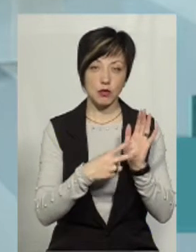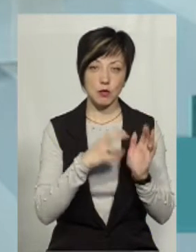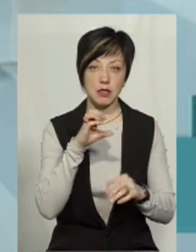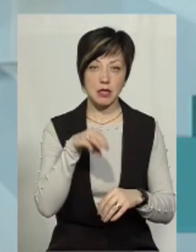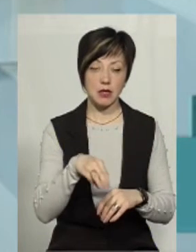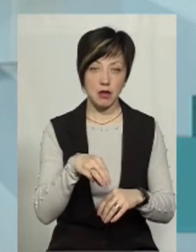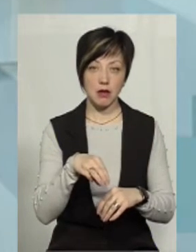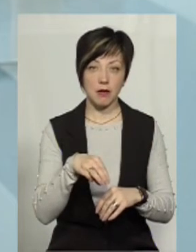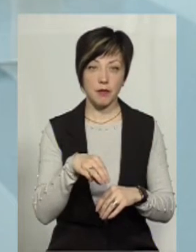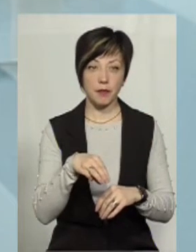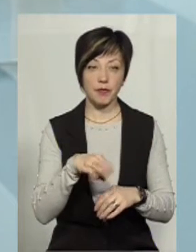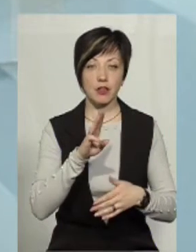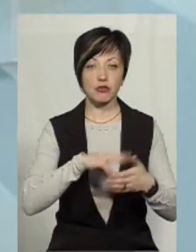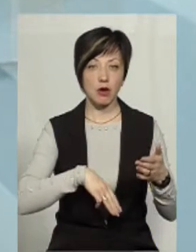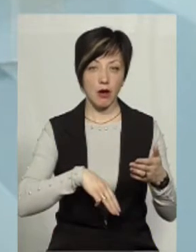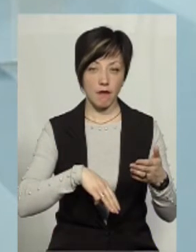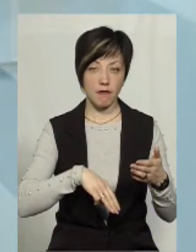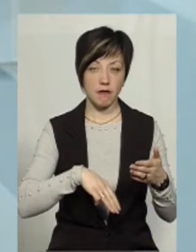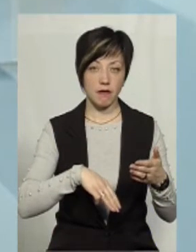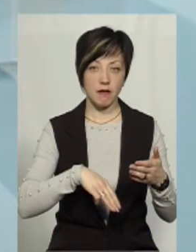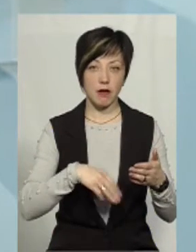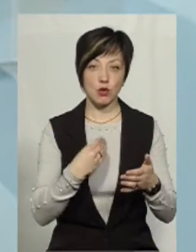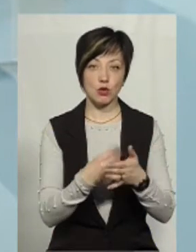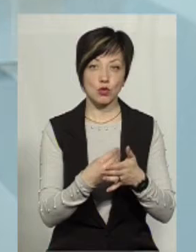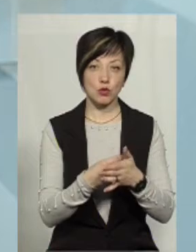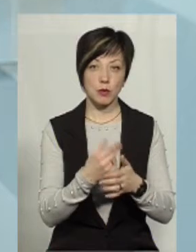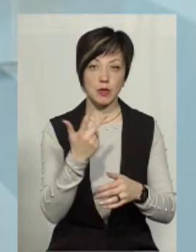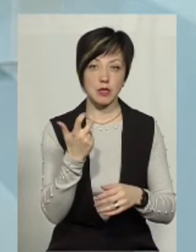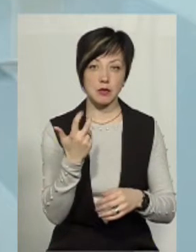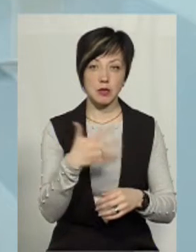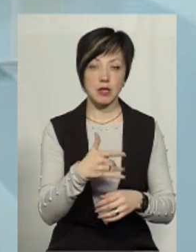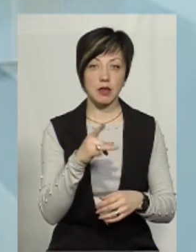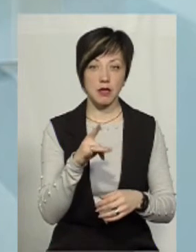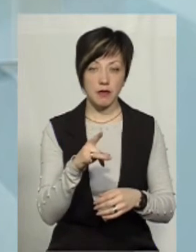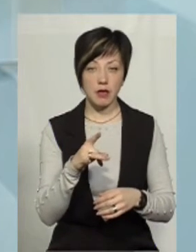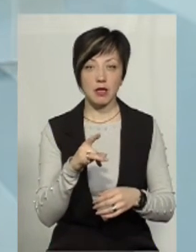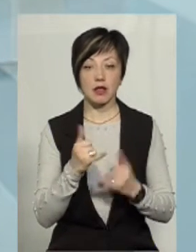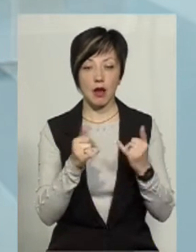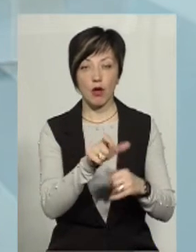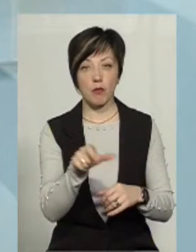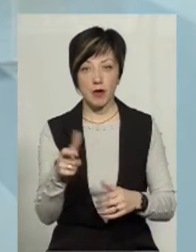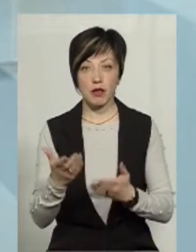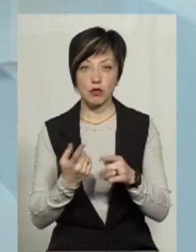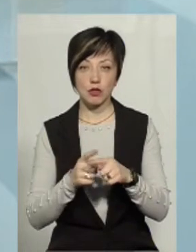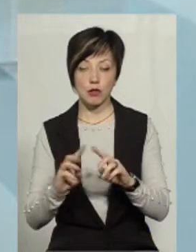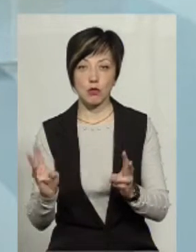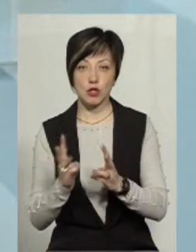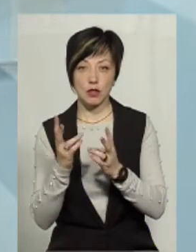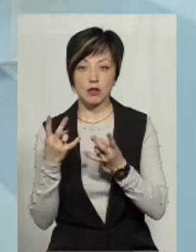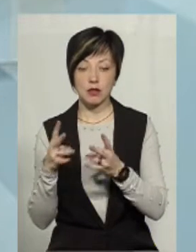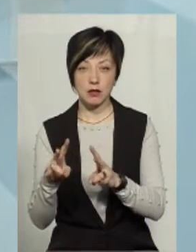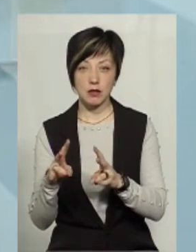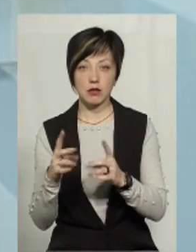стаття передбачає штрафні санкції на суму 350 гривень для громадян. І якщо даною пожежею